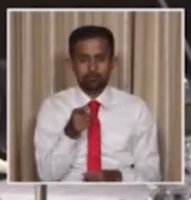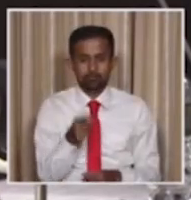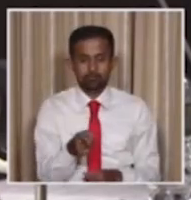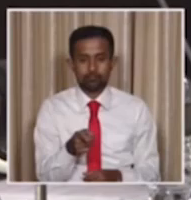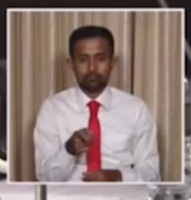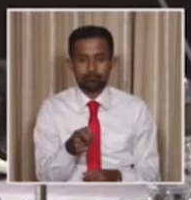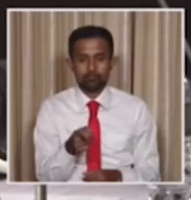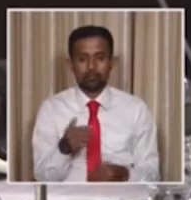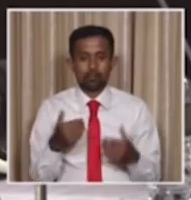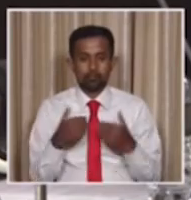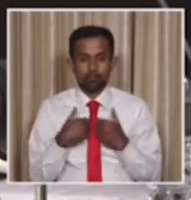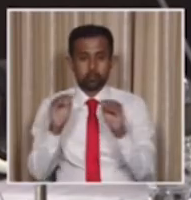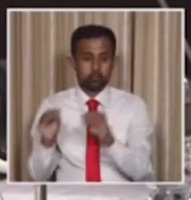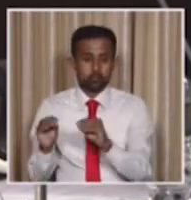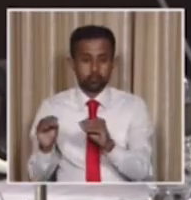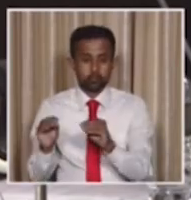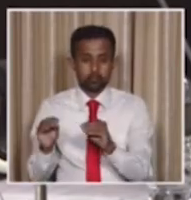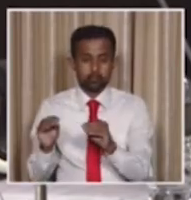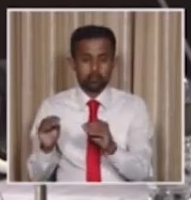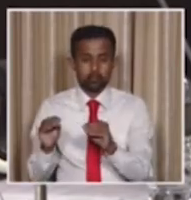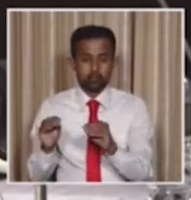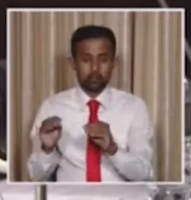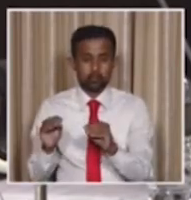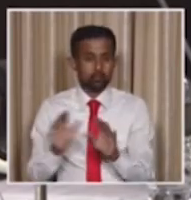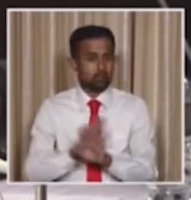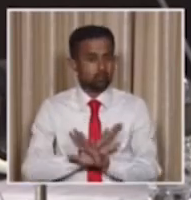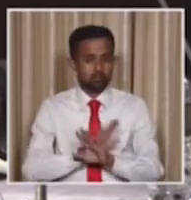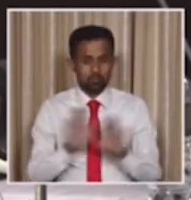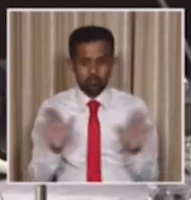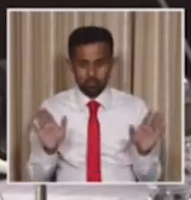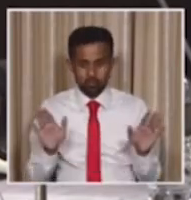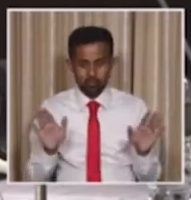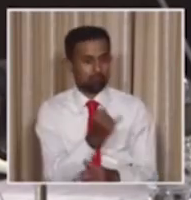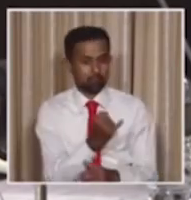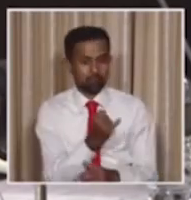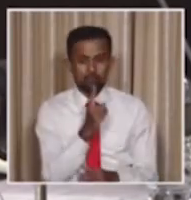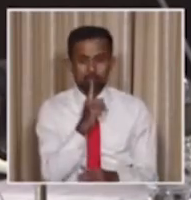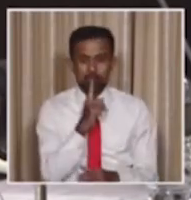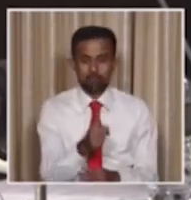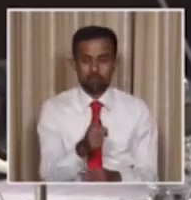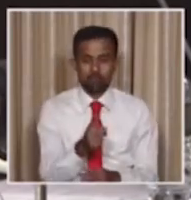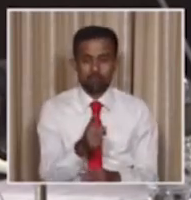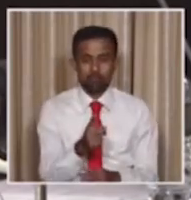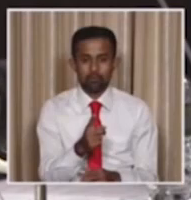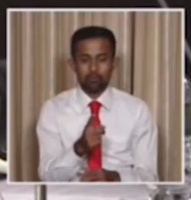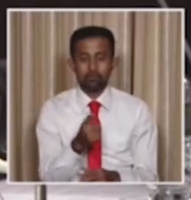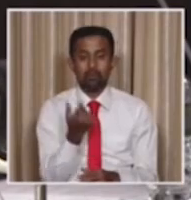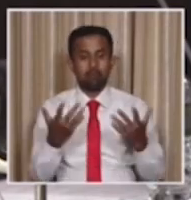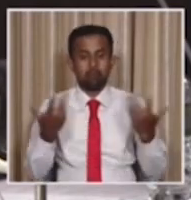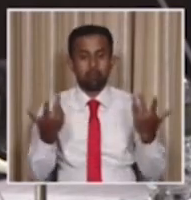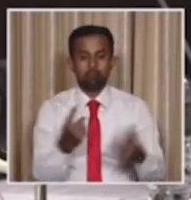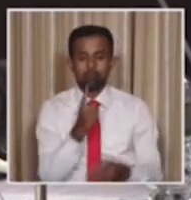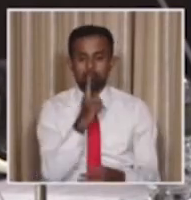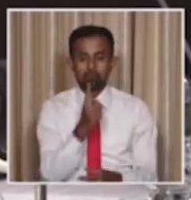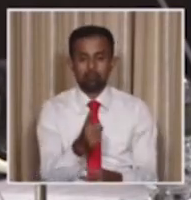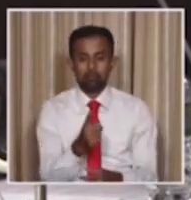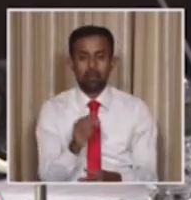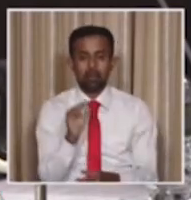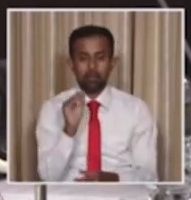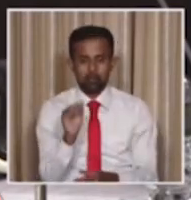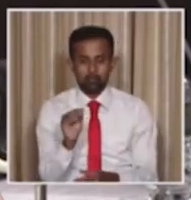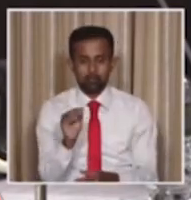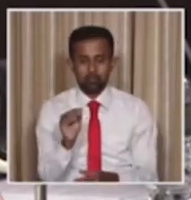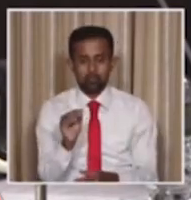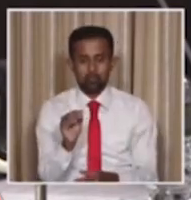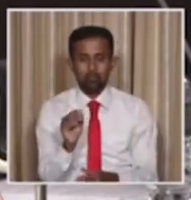உடனடியாக நடத்தப்பட வேண்டும். இந்த தேர்தலுக்கு நிதி இல்லை என்று சொல்லி சொல்லப்படுகின்றது. வடக்கு கிழக்கு தமிழ் தேசத்தை யுத்தம் முடிந்து